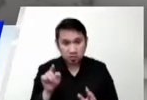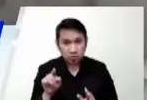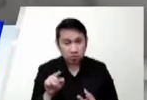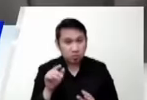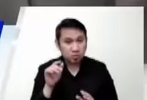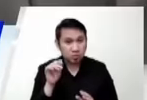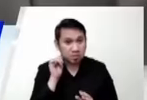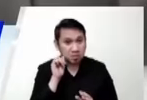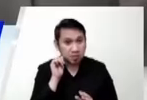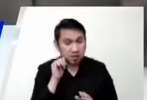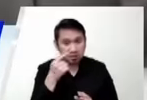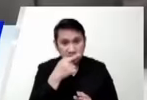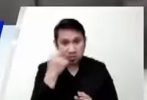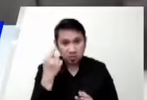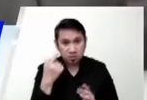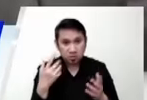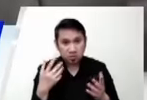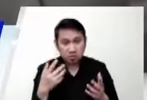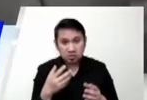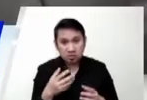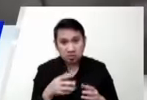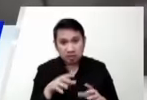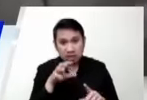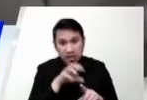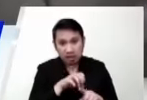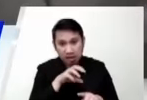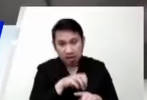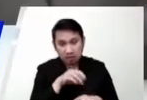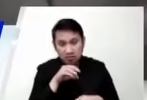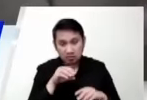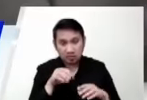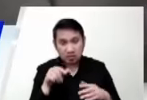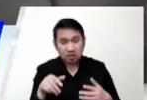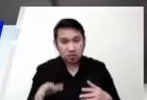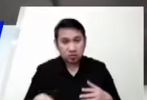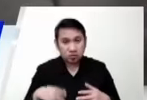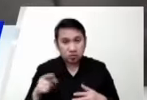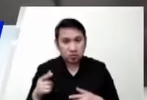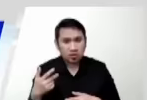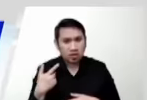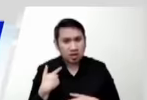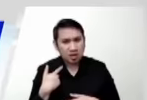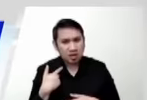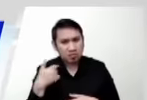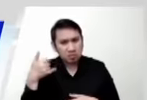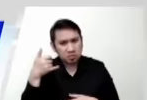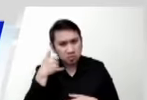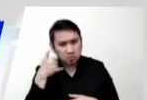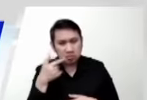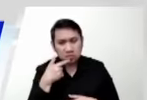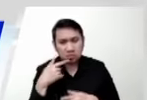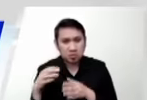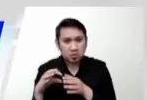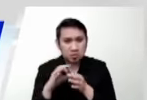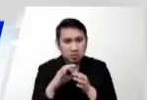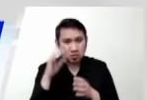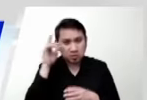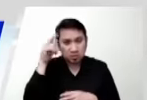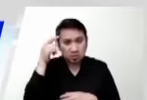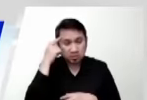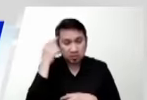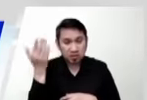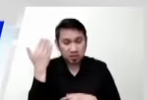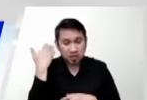matapos lapain ang 4 na aso. Ayon sa guro, may tumawag na nagpakilalang konektado sa isang ahensya ng pamahalaan itong Lunes